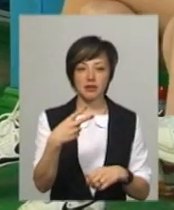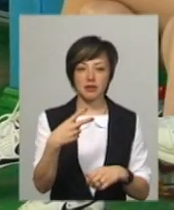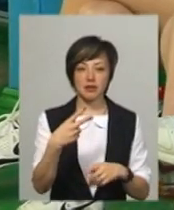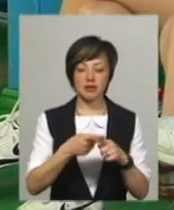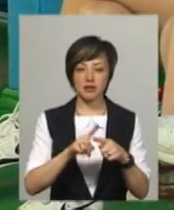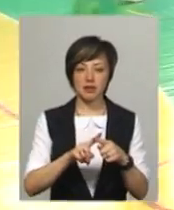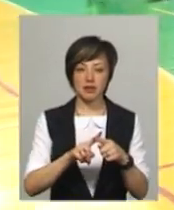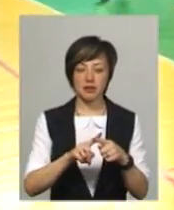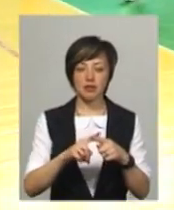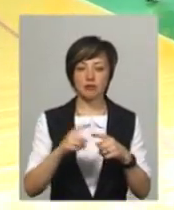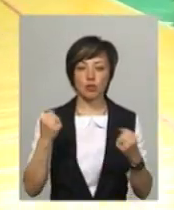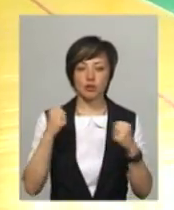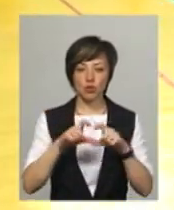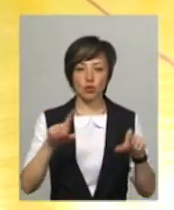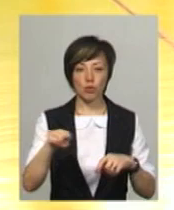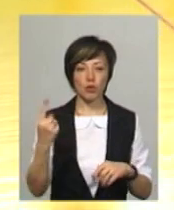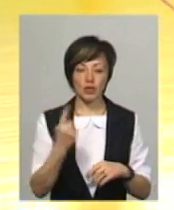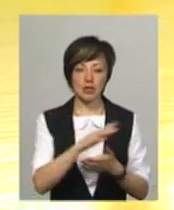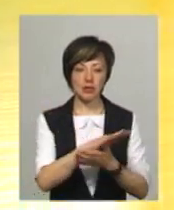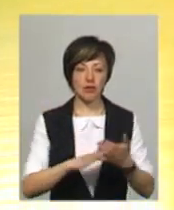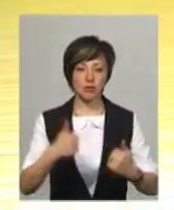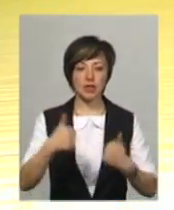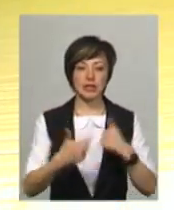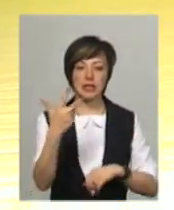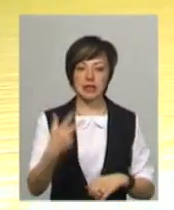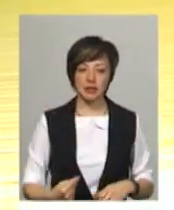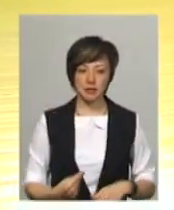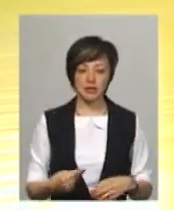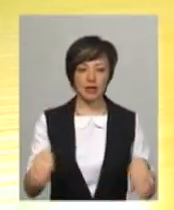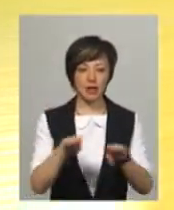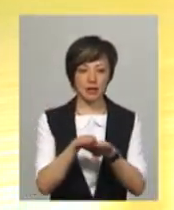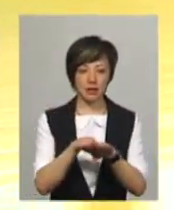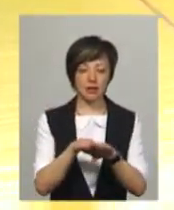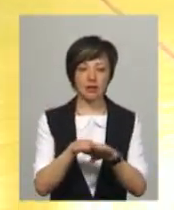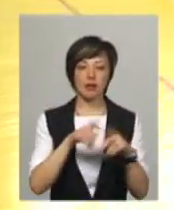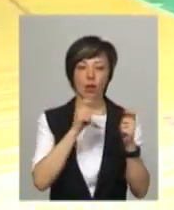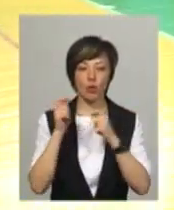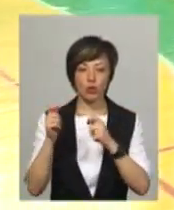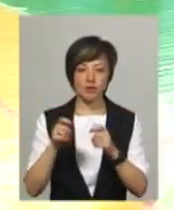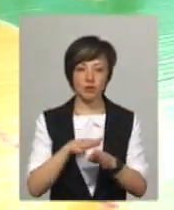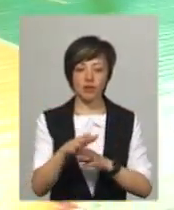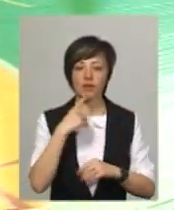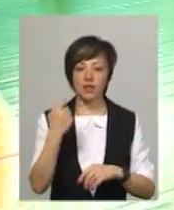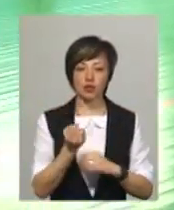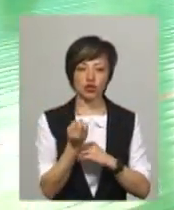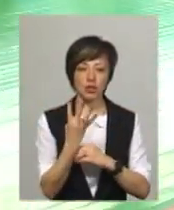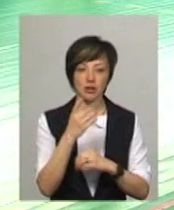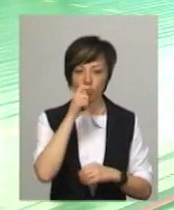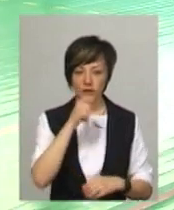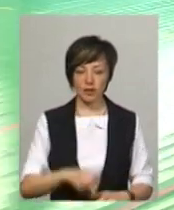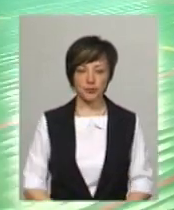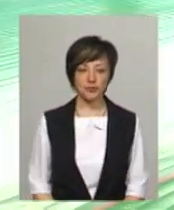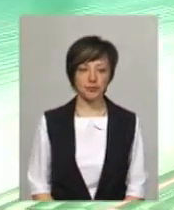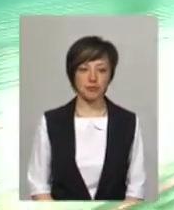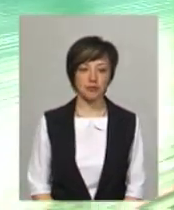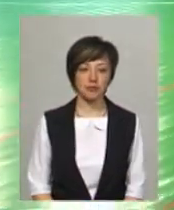дитячої юнацької спортивної школи номер 1. Триватиме турнір 3 дні. Закриття та нагородження спортсменів відбудеться у неділю 14 квітня.